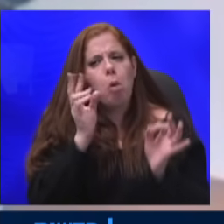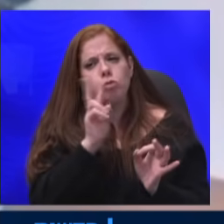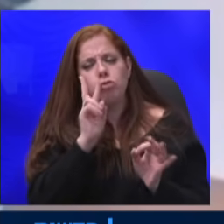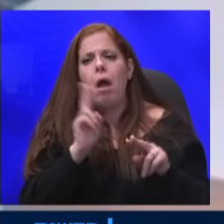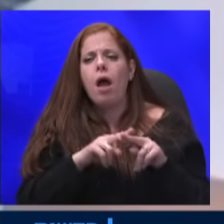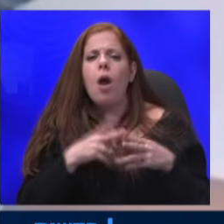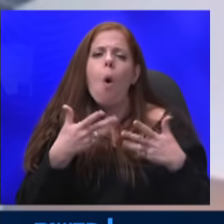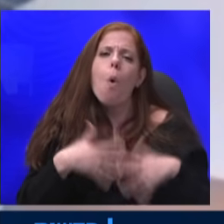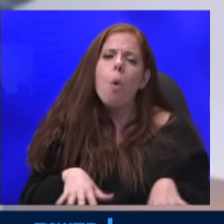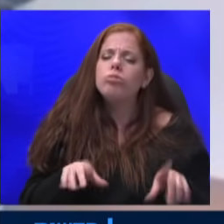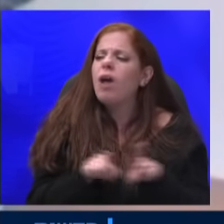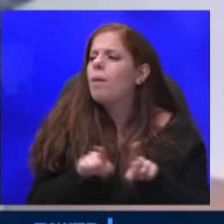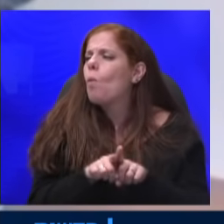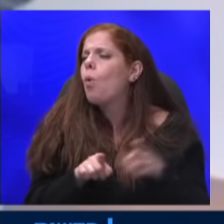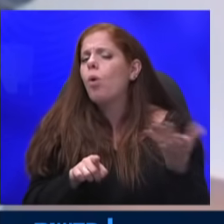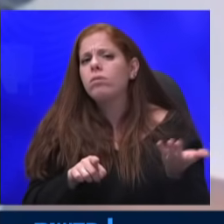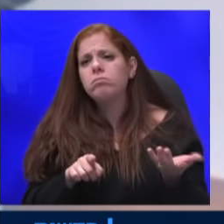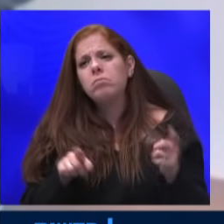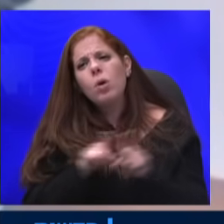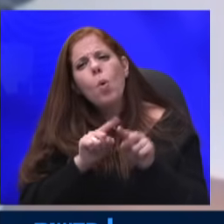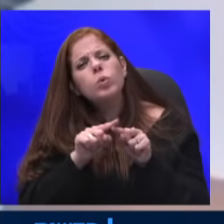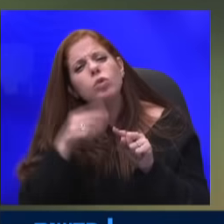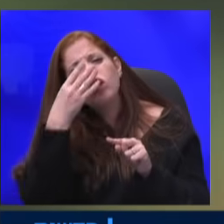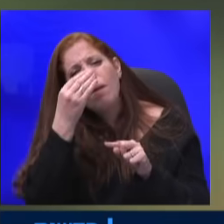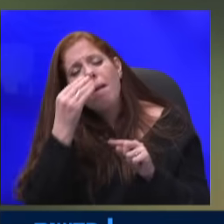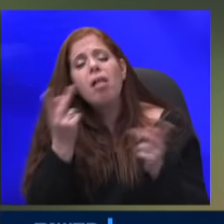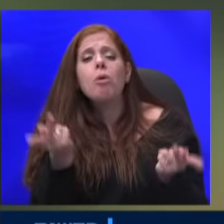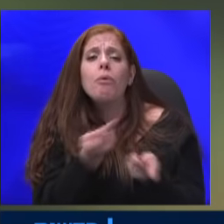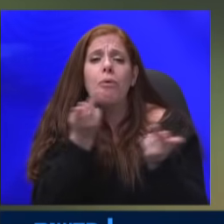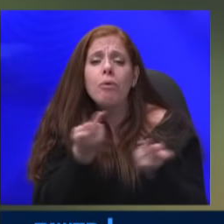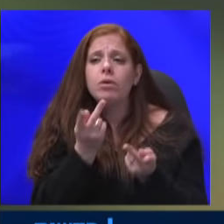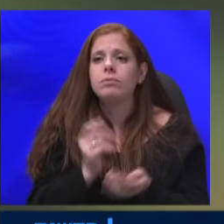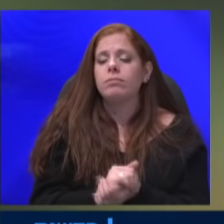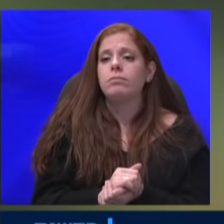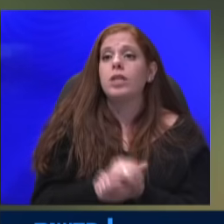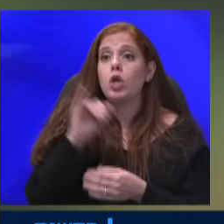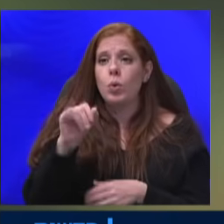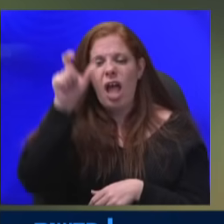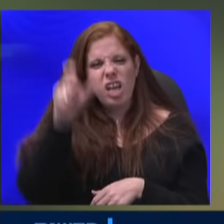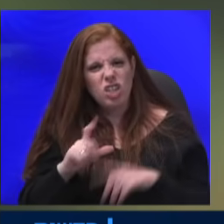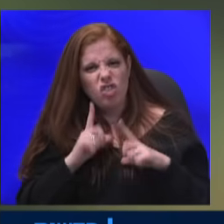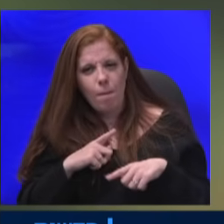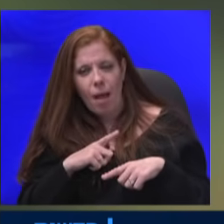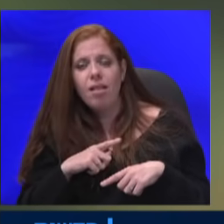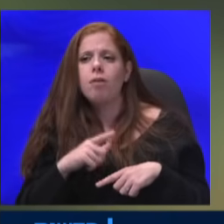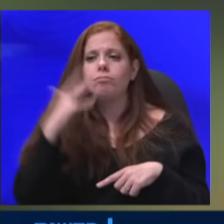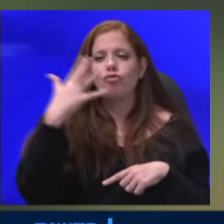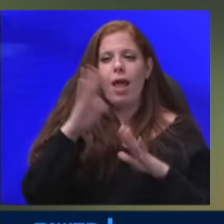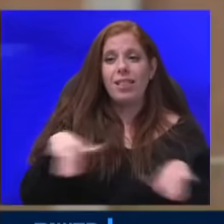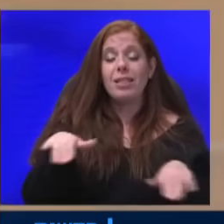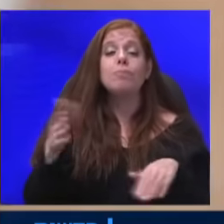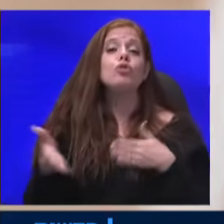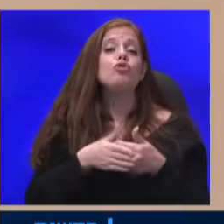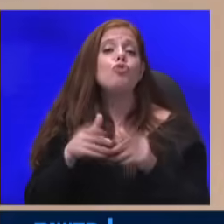חולשה, כמו סוג של שפעת כזאת בקטנה. ליהודה איש מד"א, 5 ילדים, אשתו אחות בבית החולים